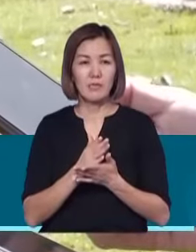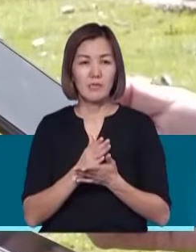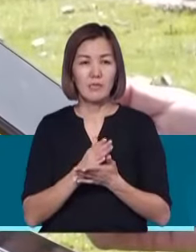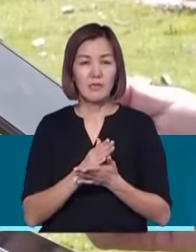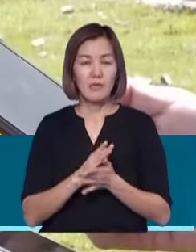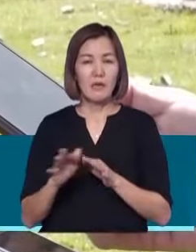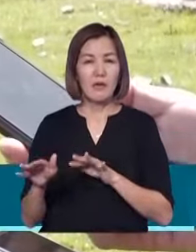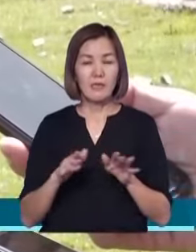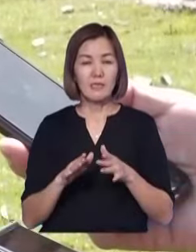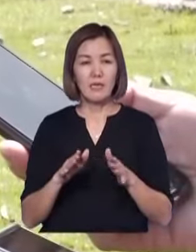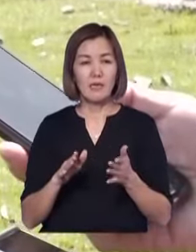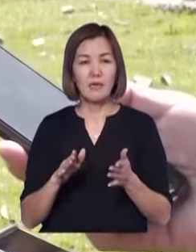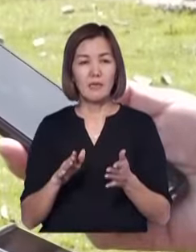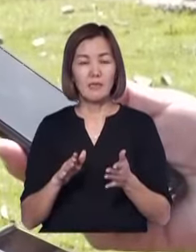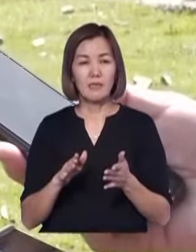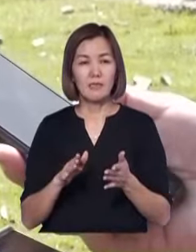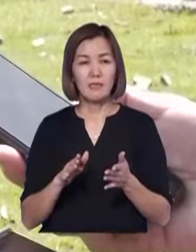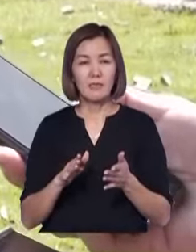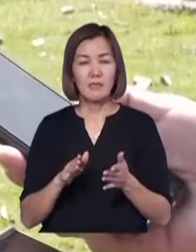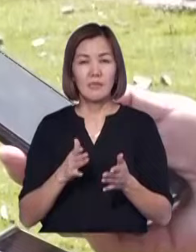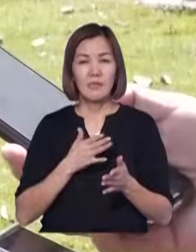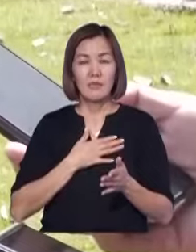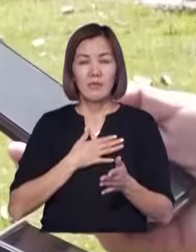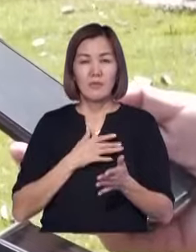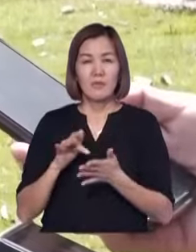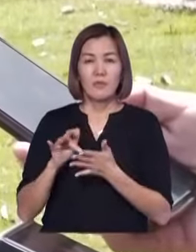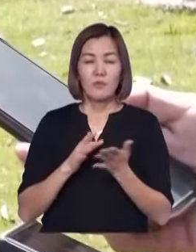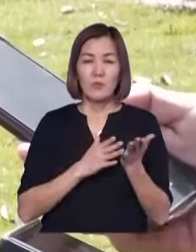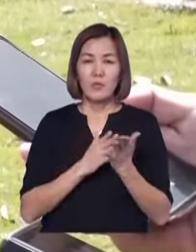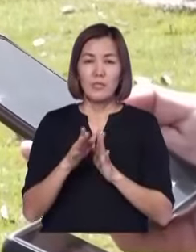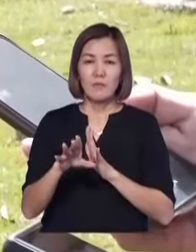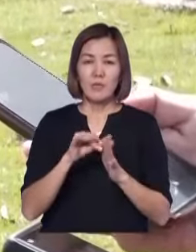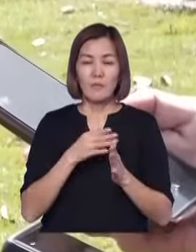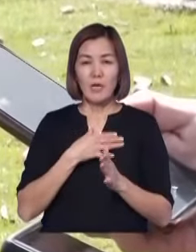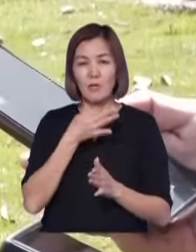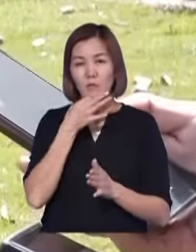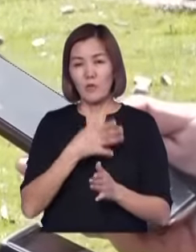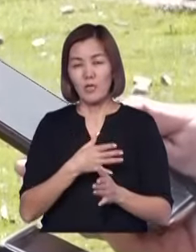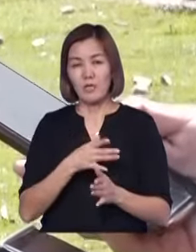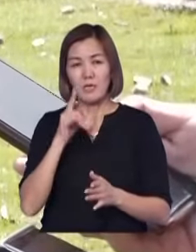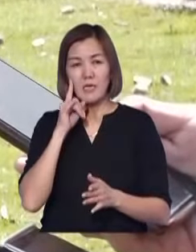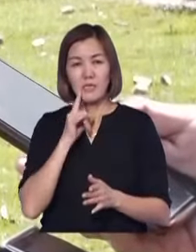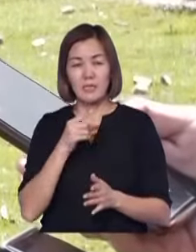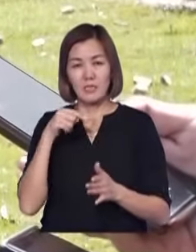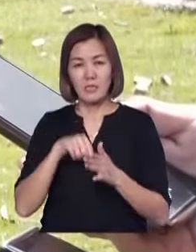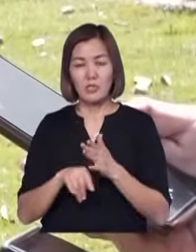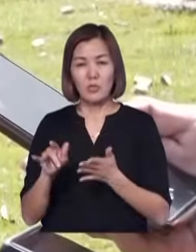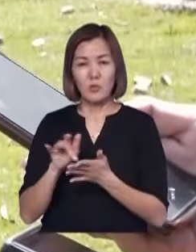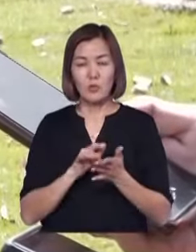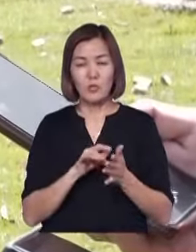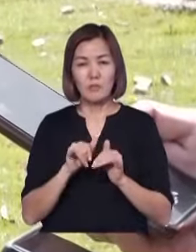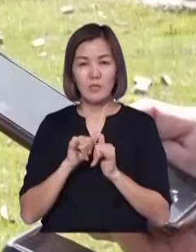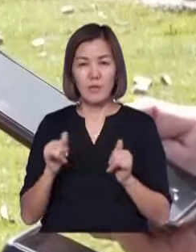Тазалық акциясына қатысып жатырмыз. Мен туризмға түскен себебім өзіме ұнайтын Қазақстанның ішкі туризмін дамытқым